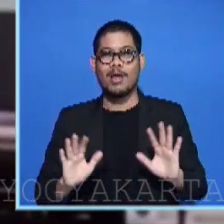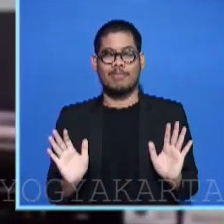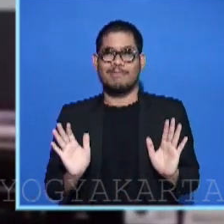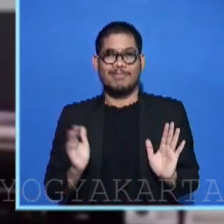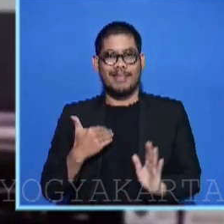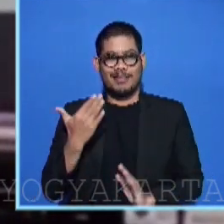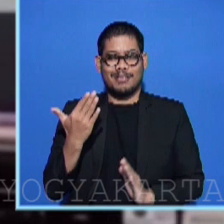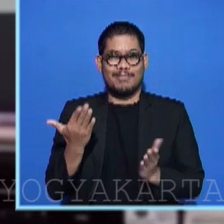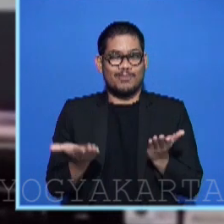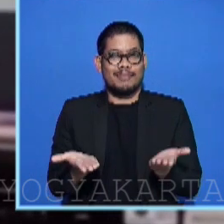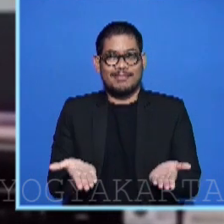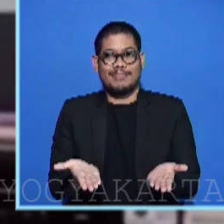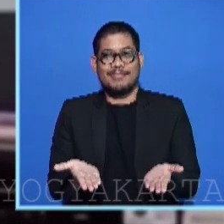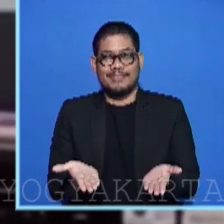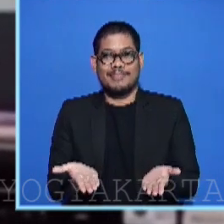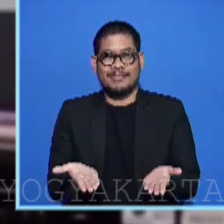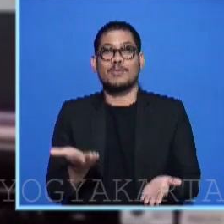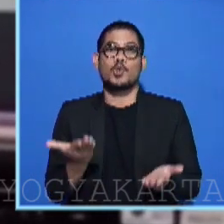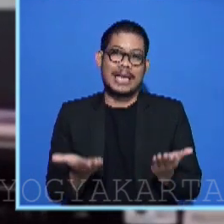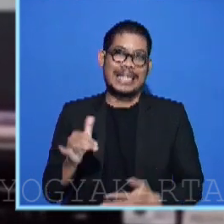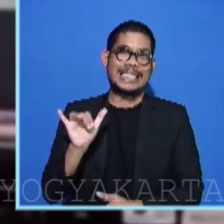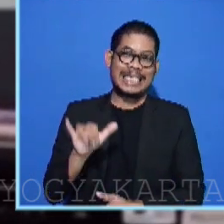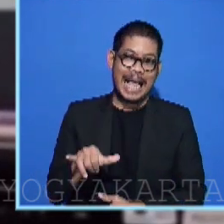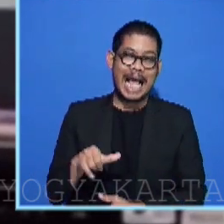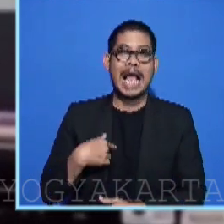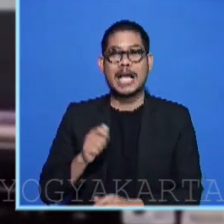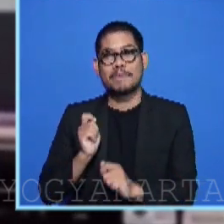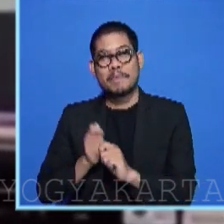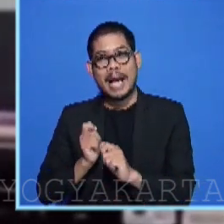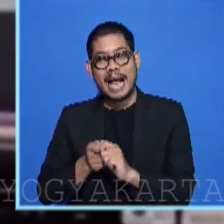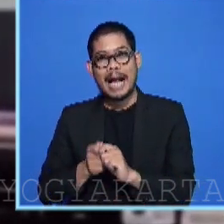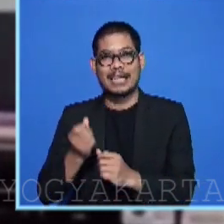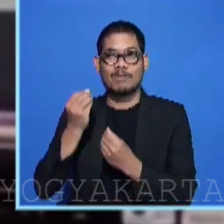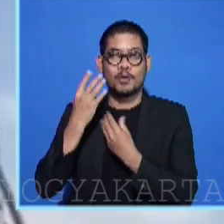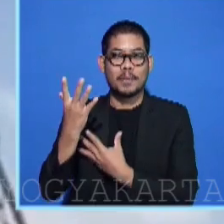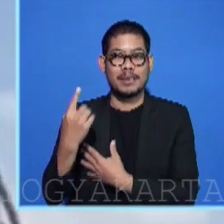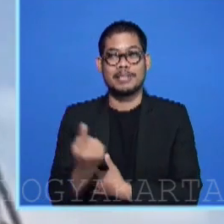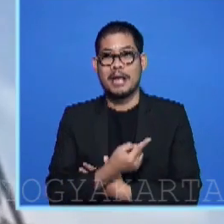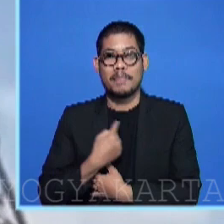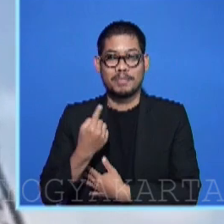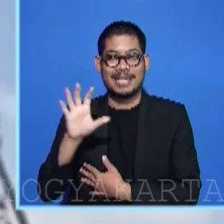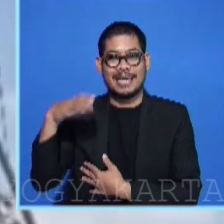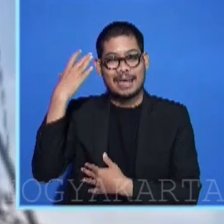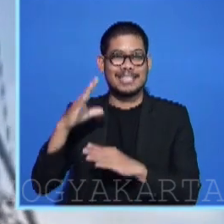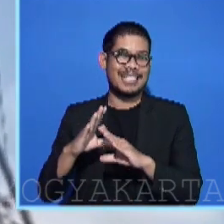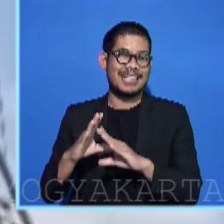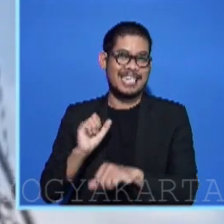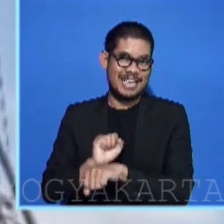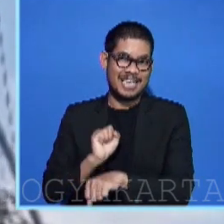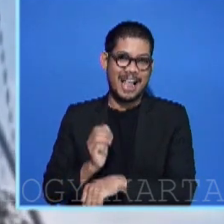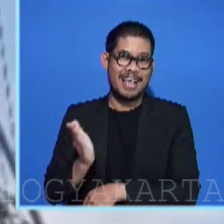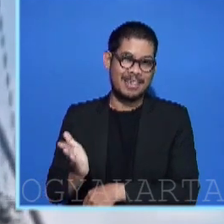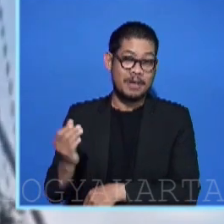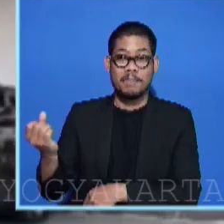Nah itu mungkin Mas klarifikasinya dari kami dari Disnaker Helly menambahkan DIY cukup